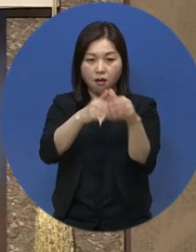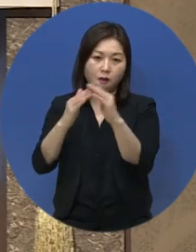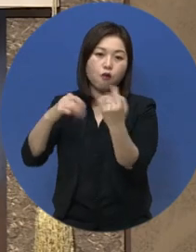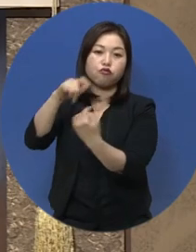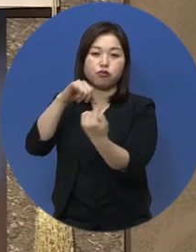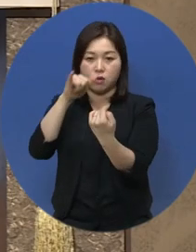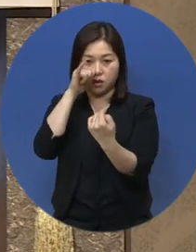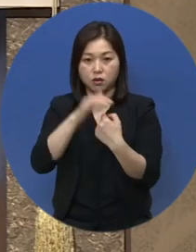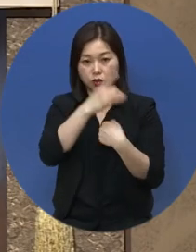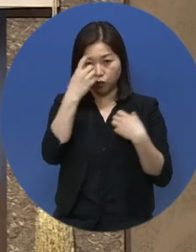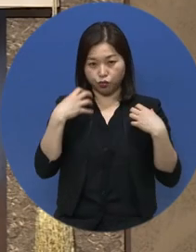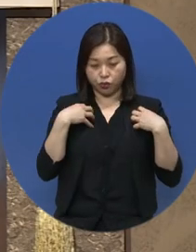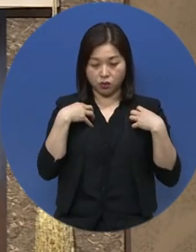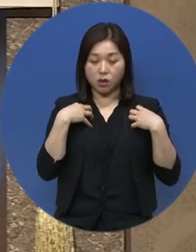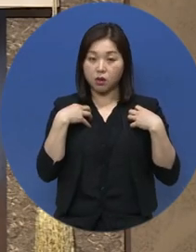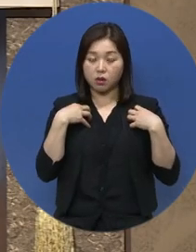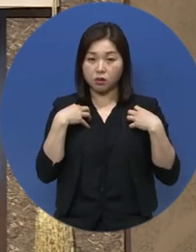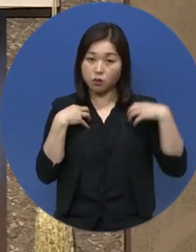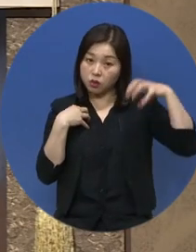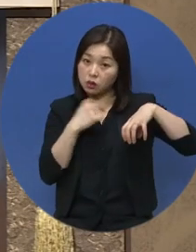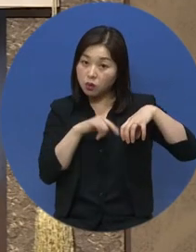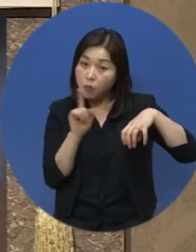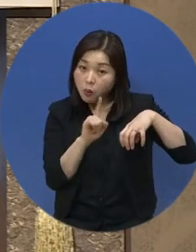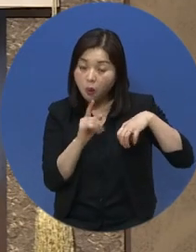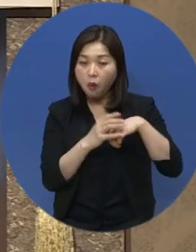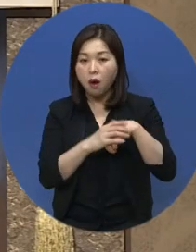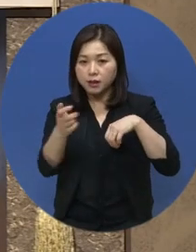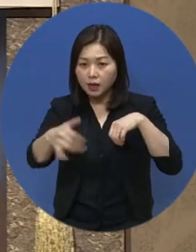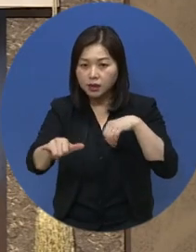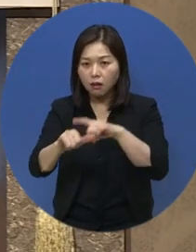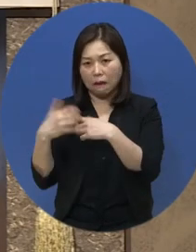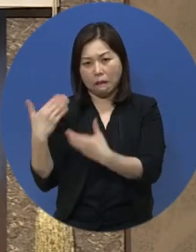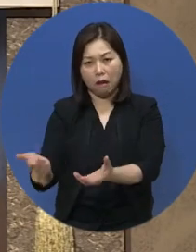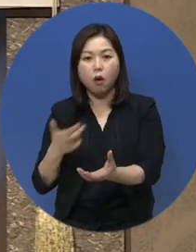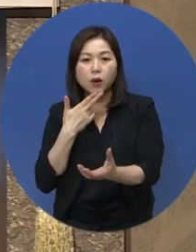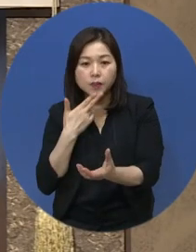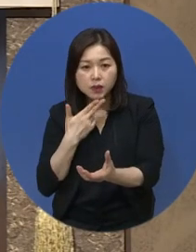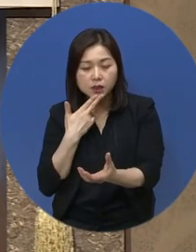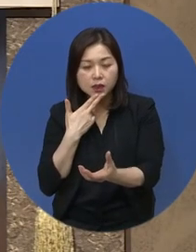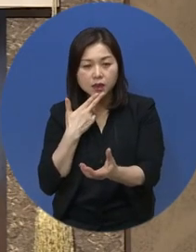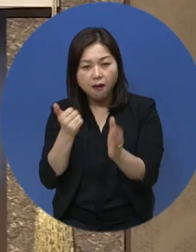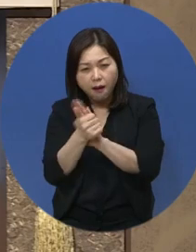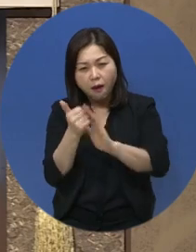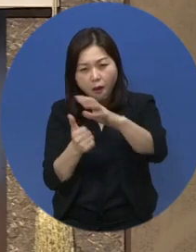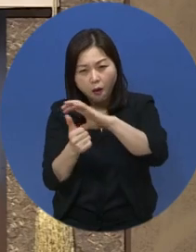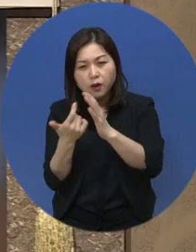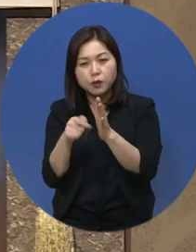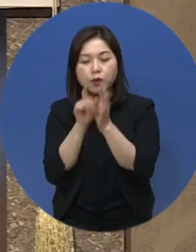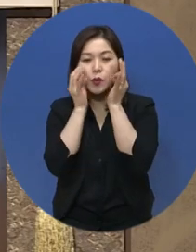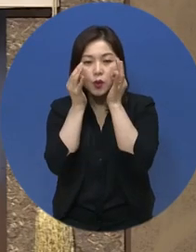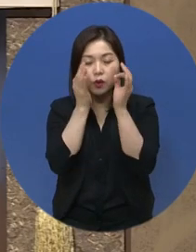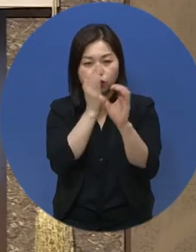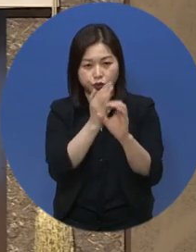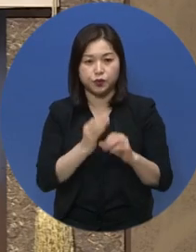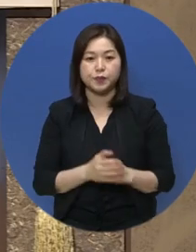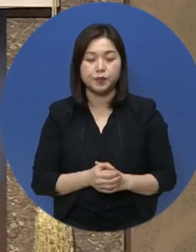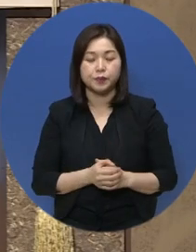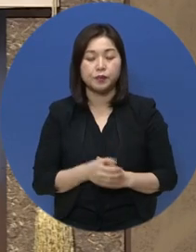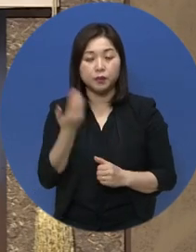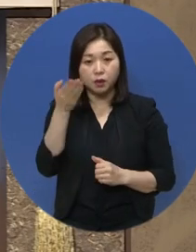정부에서는 아무쪼록 아이들이 방임되지 않고 네. 돌봄 서비스를 받을 수 있도록 노력은 하고 있는 것 같아요. 그런데 이제